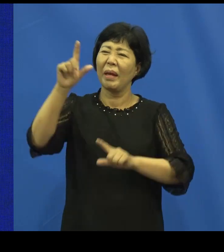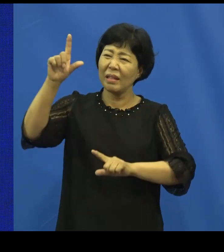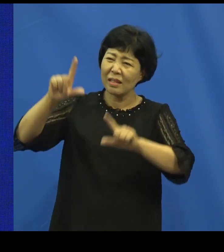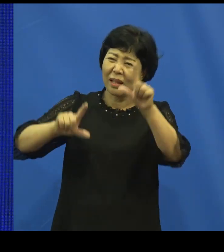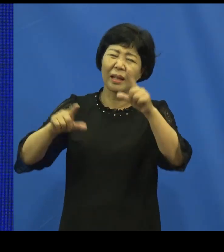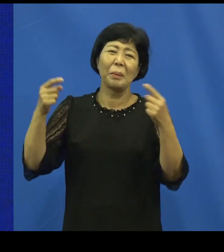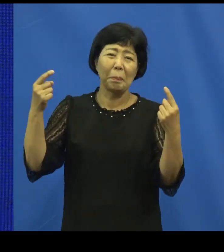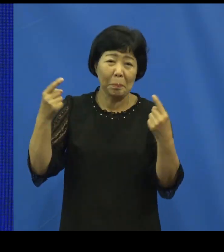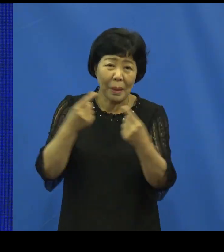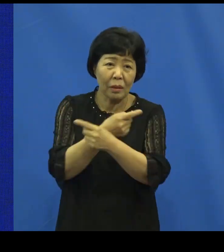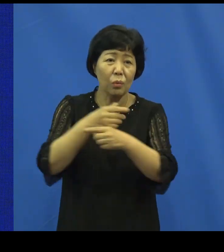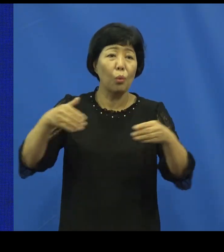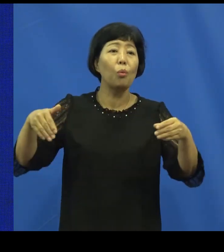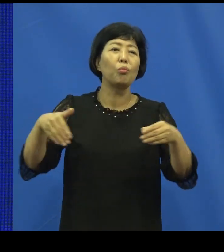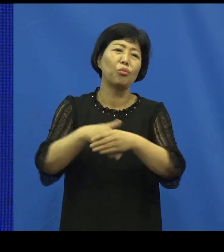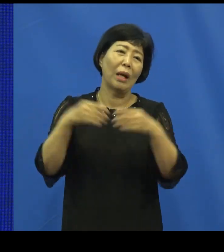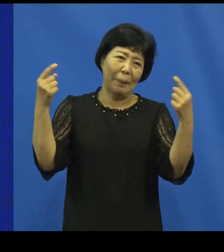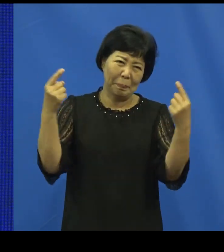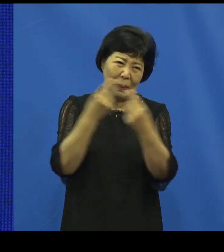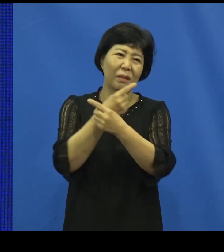문명이 바뀌는 거 있습니다.